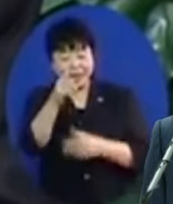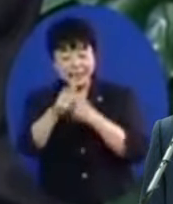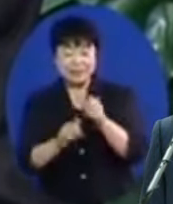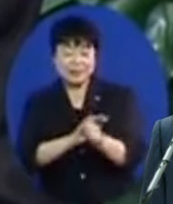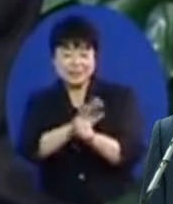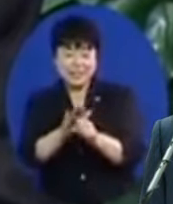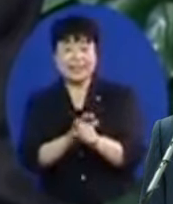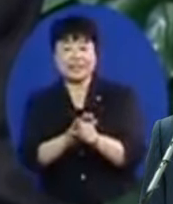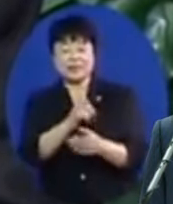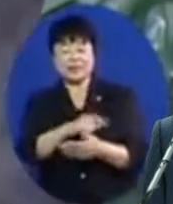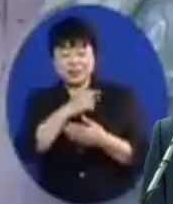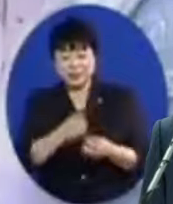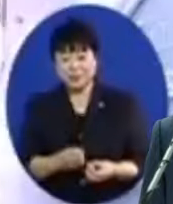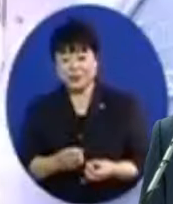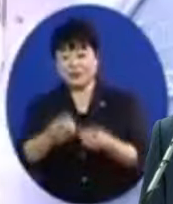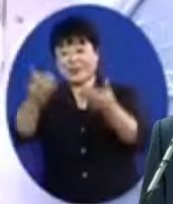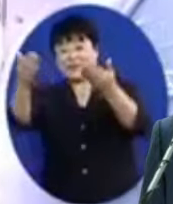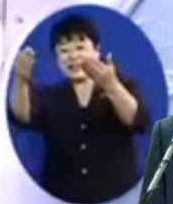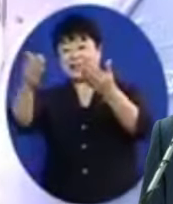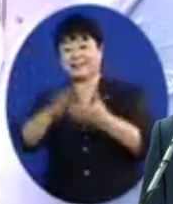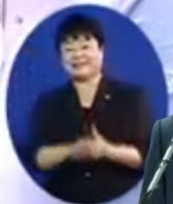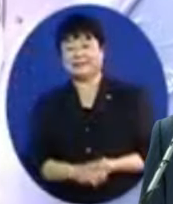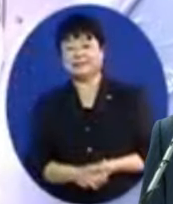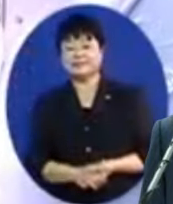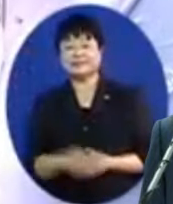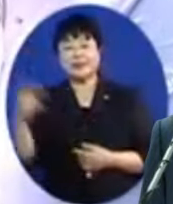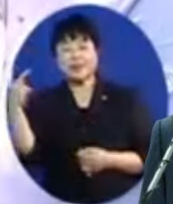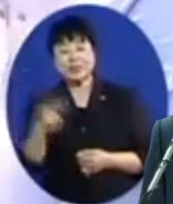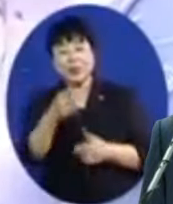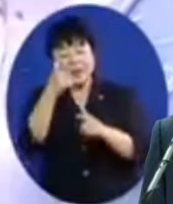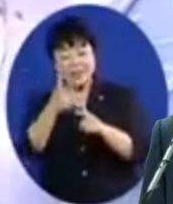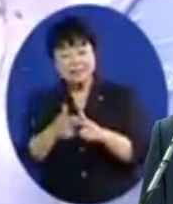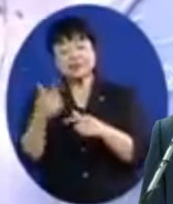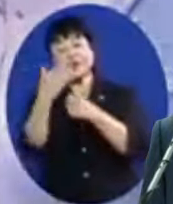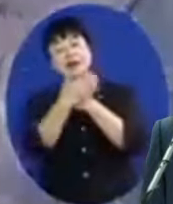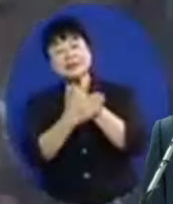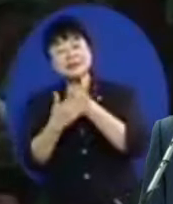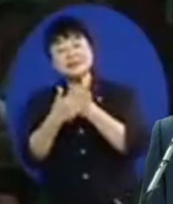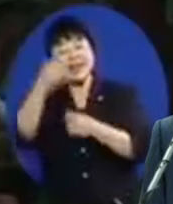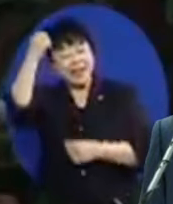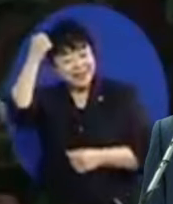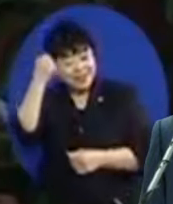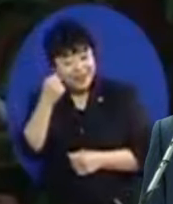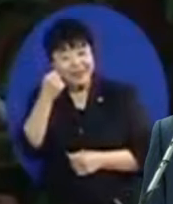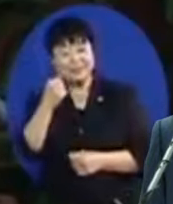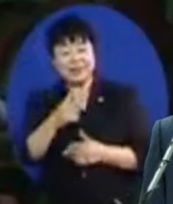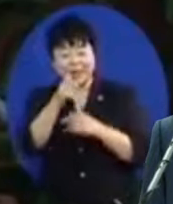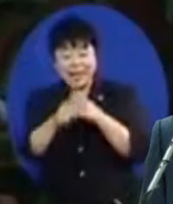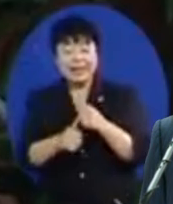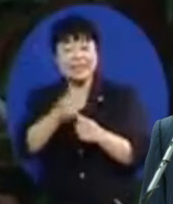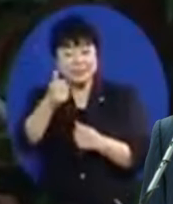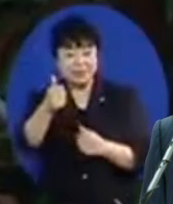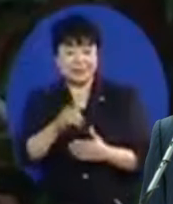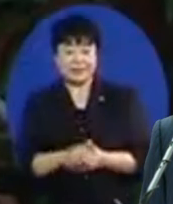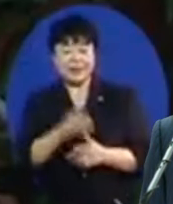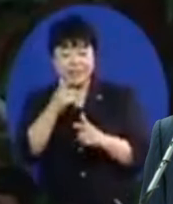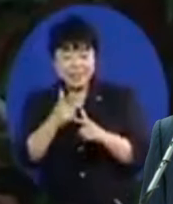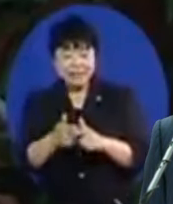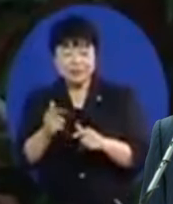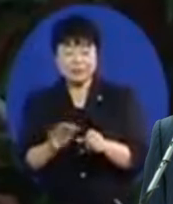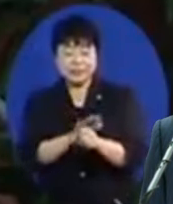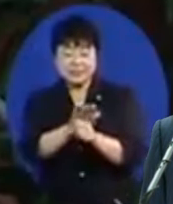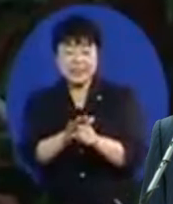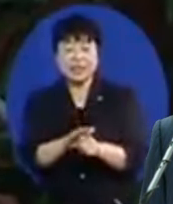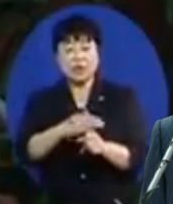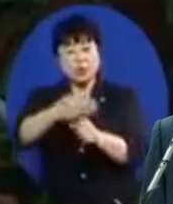하나님을 사랑하시기를 주님 이름으로 축원합니다. 또한 예수님의 은혜를 기억해야 되는 것입니다. 하나님이 예수님을